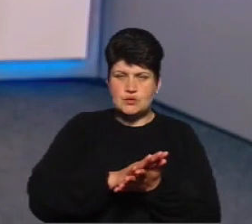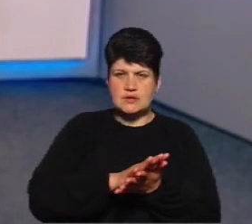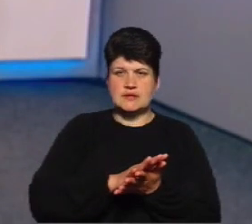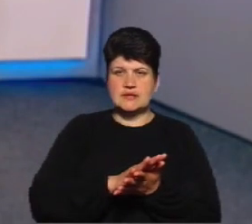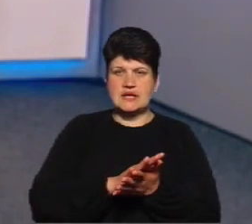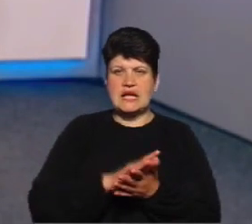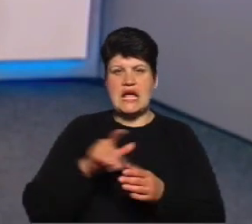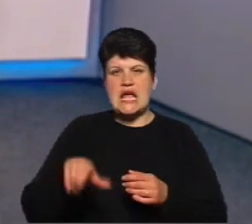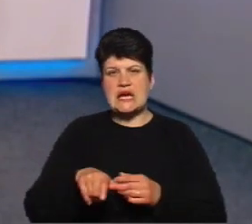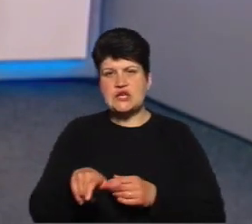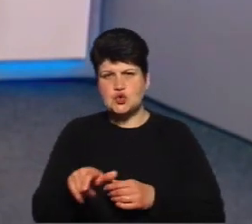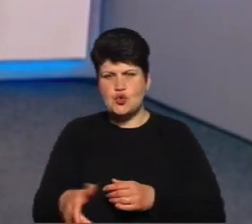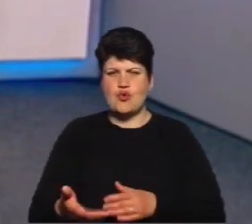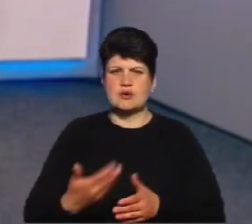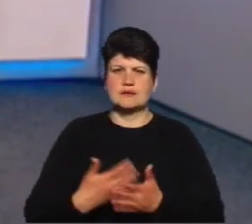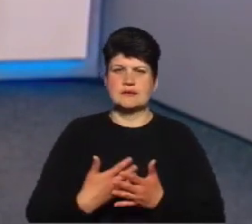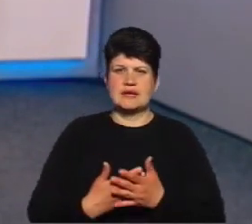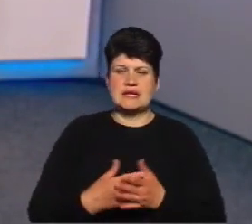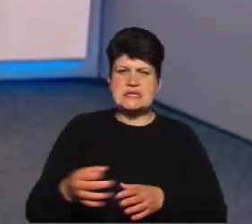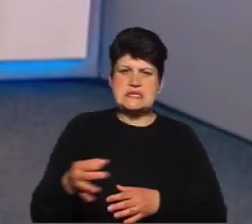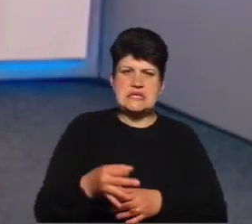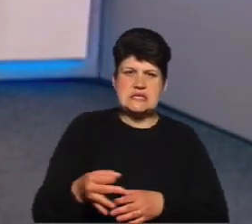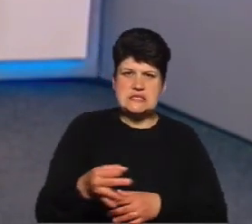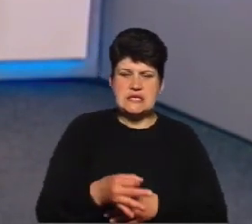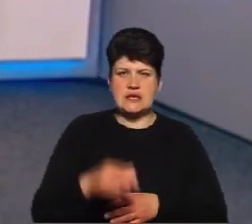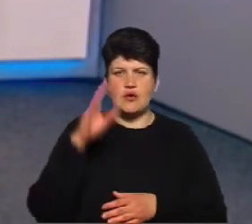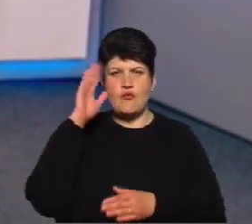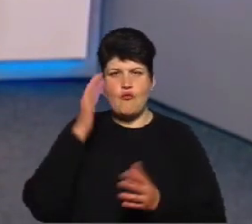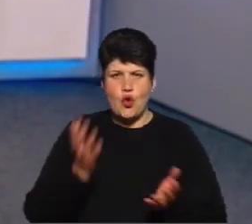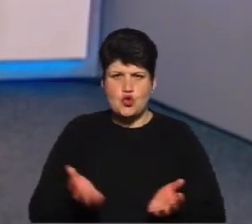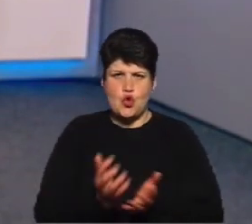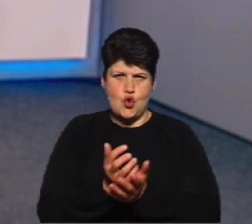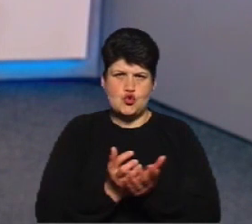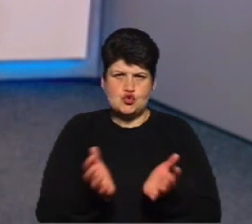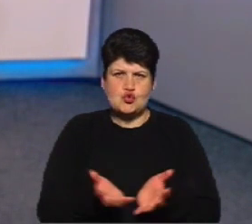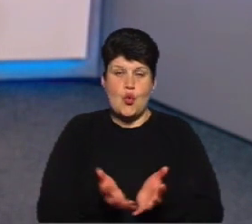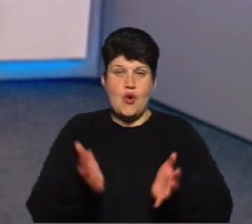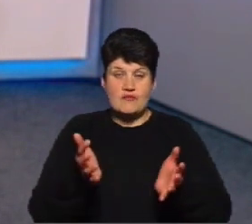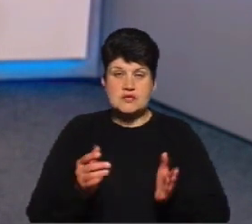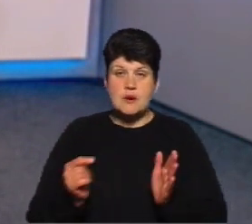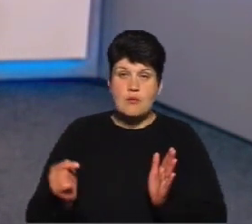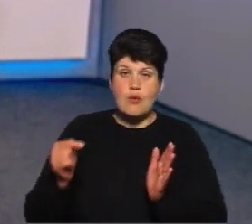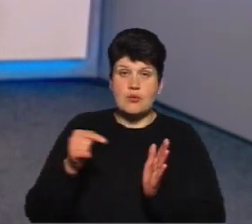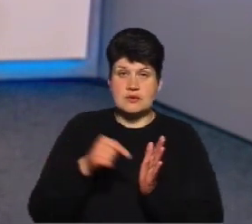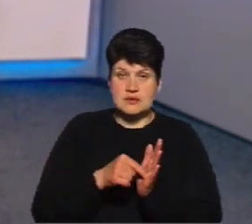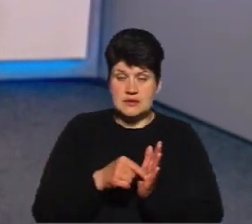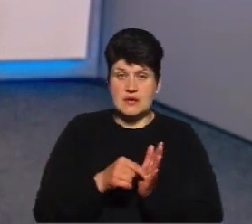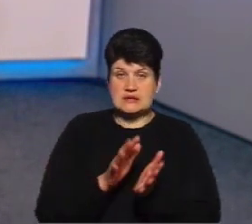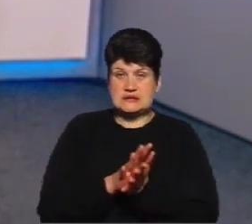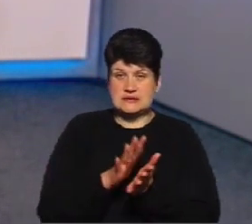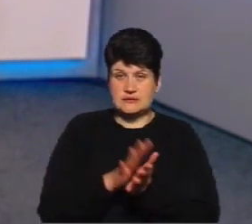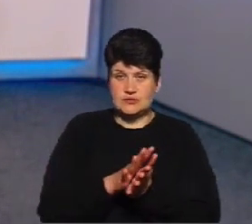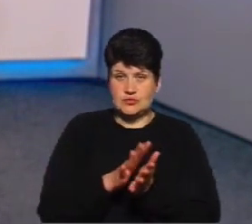річок, ставків, водосховищ, потрапляють забруднюючі речовини в